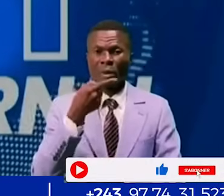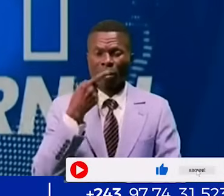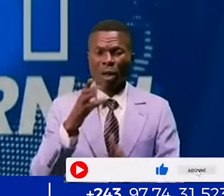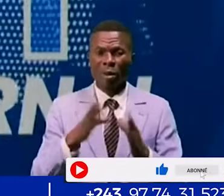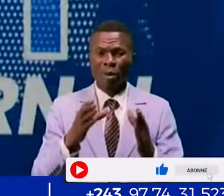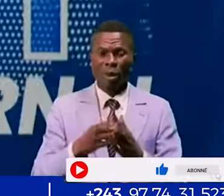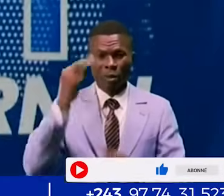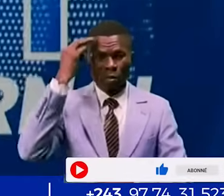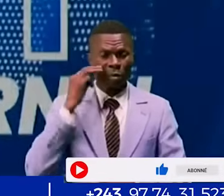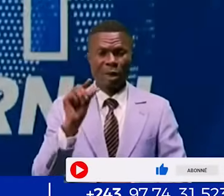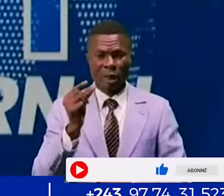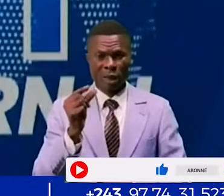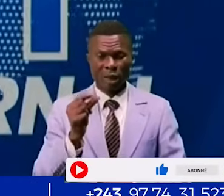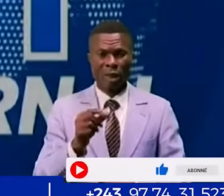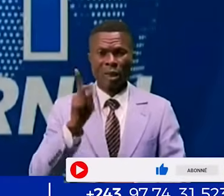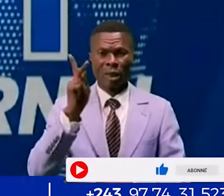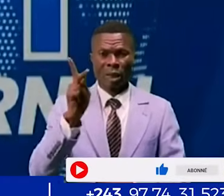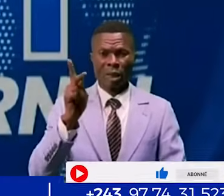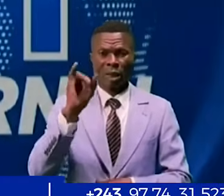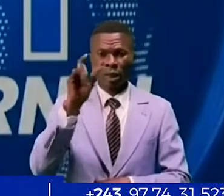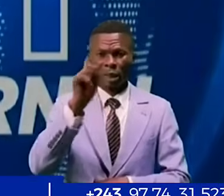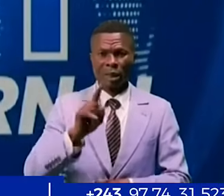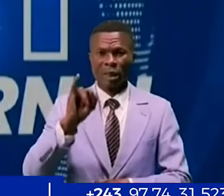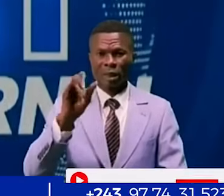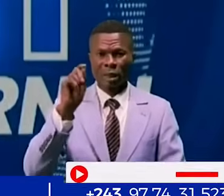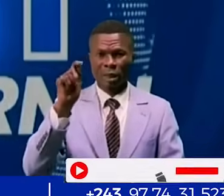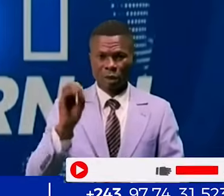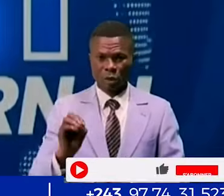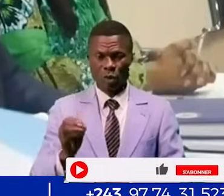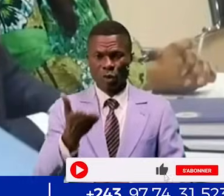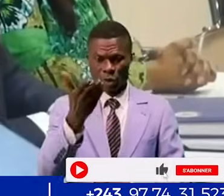avec le ministre des Mines, Kizito Pakabumba. Reportage d'Ada Chabani.